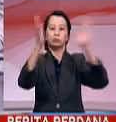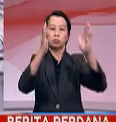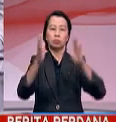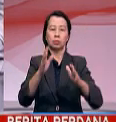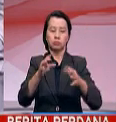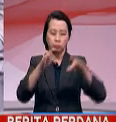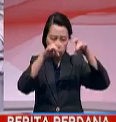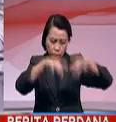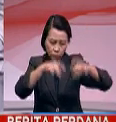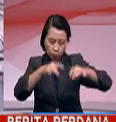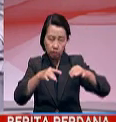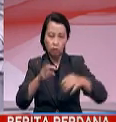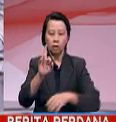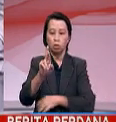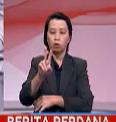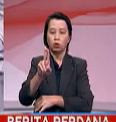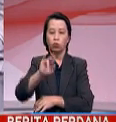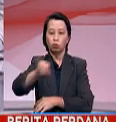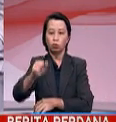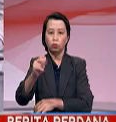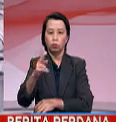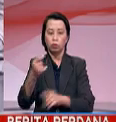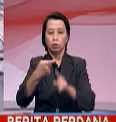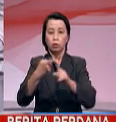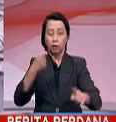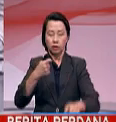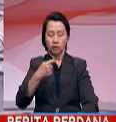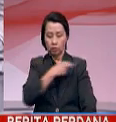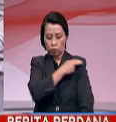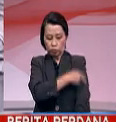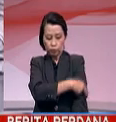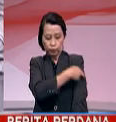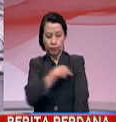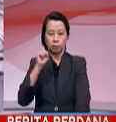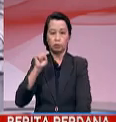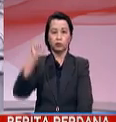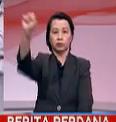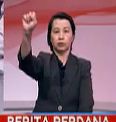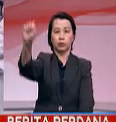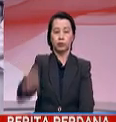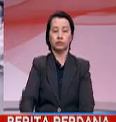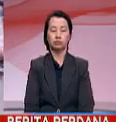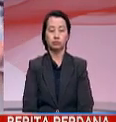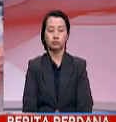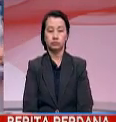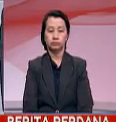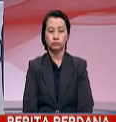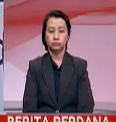kes saringan prarujukan dari Hospital Queen Elizabeth, Kota Kinabalu, Sabah.